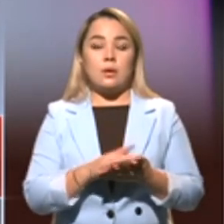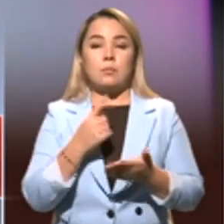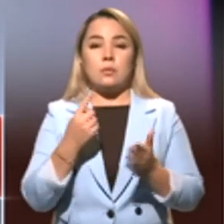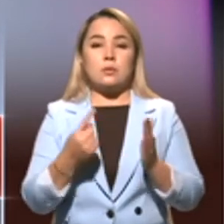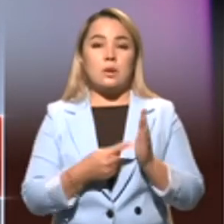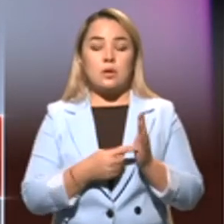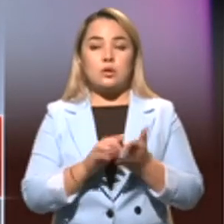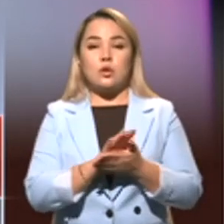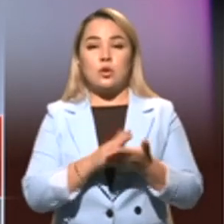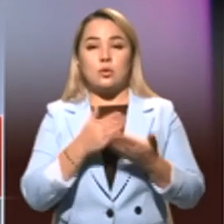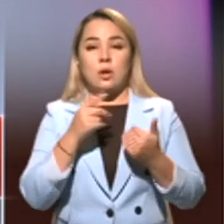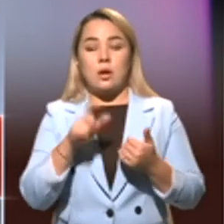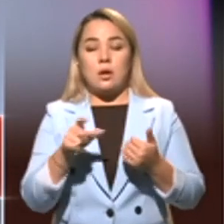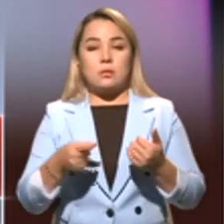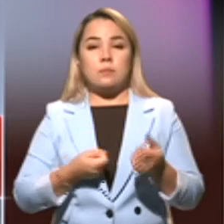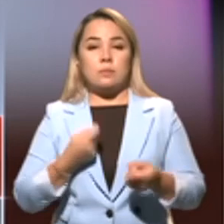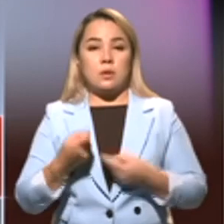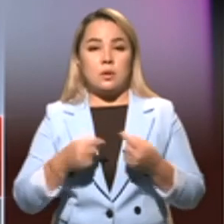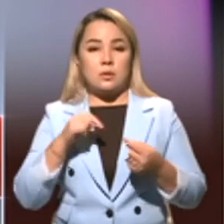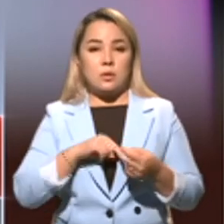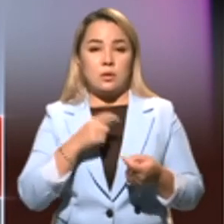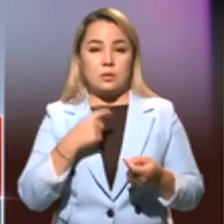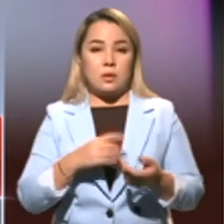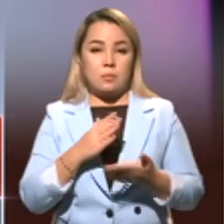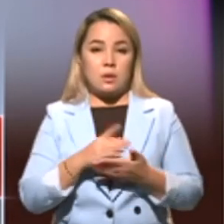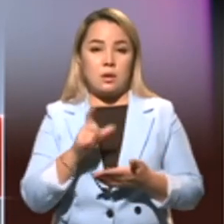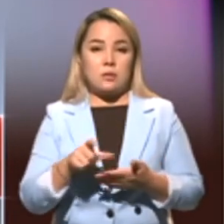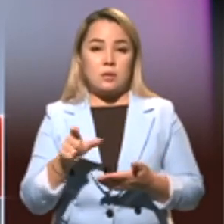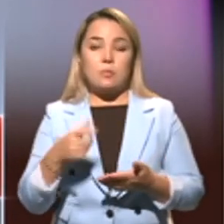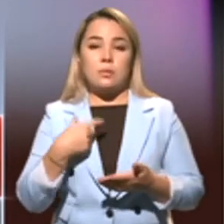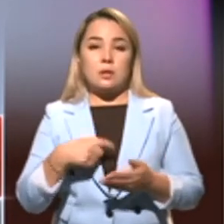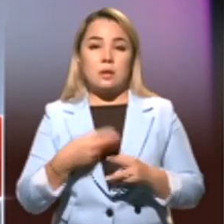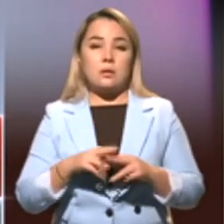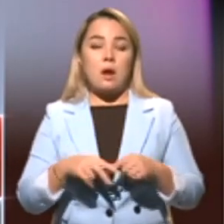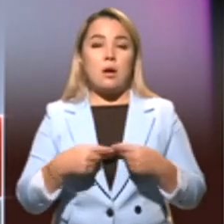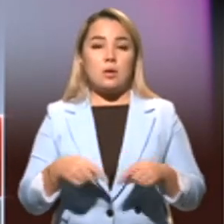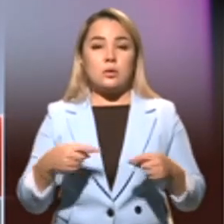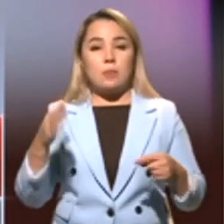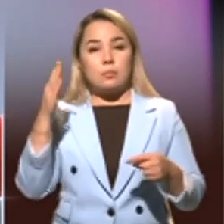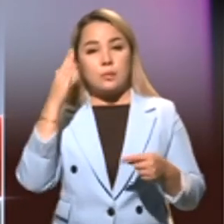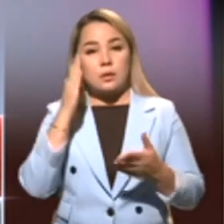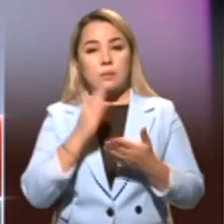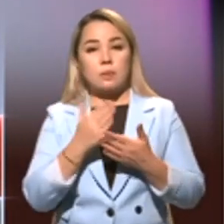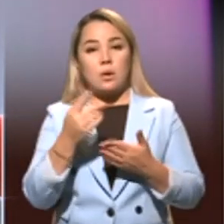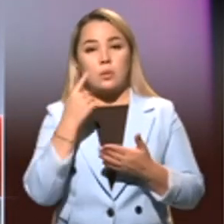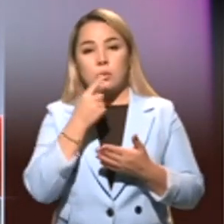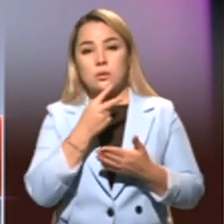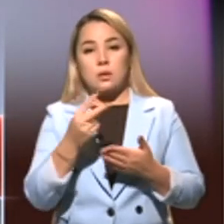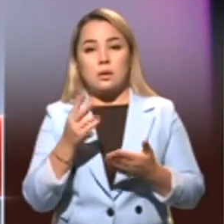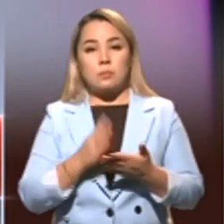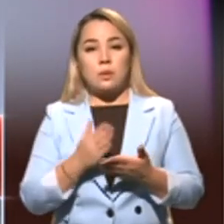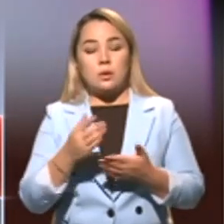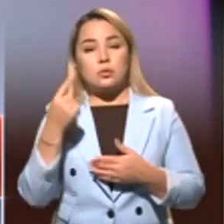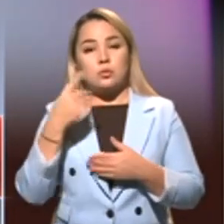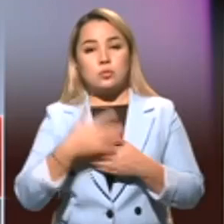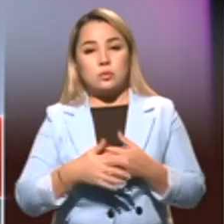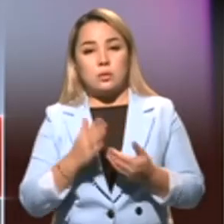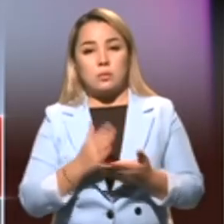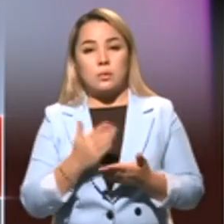мәселе шықпай, ол өзімізден адамнан шығады. Ол адамнан шыққаннан кейін адамда әртүрлі пікір бар, көзқарас бар, түсінік